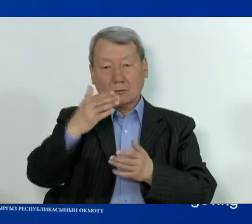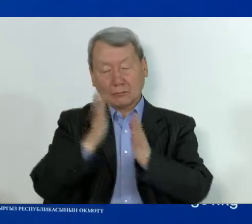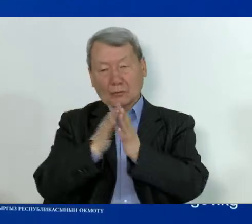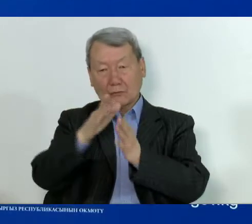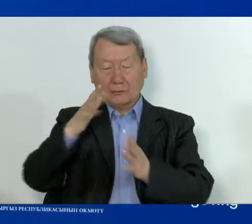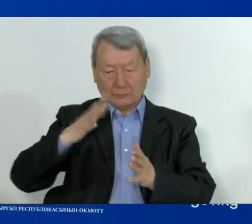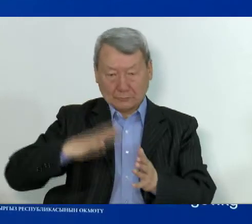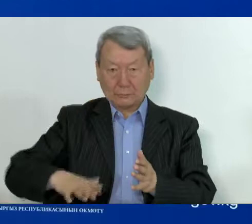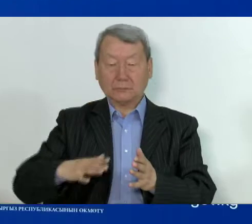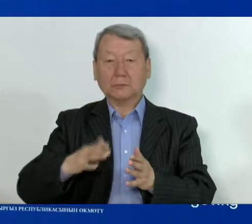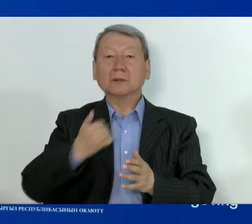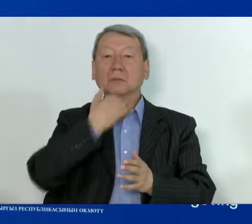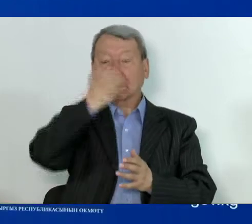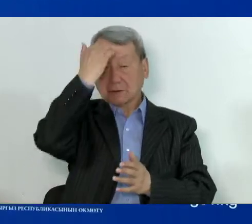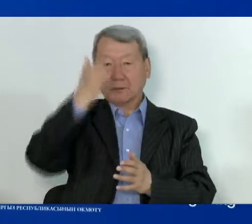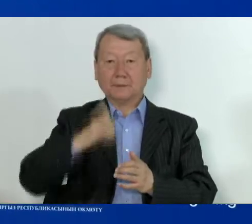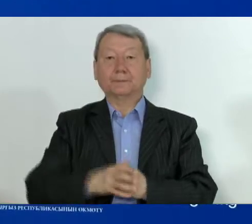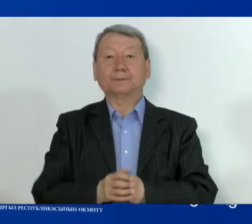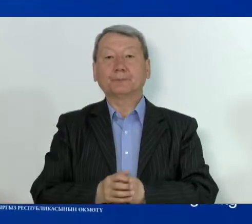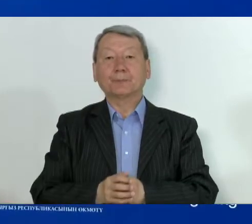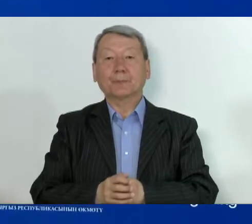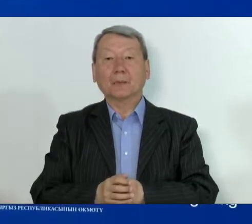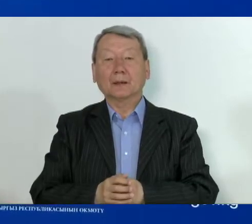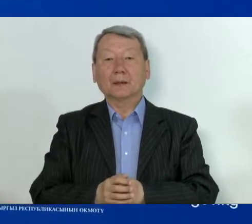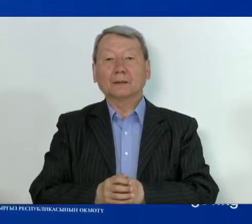и выдержку. Спасибо.